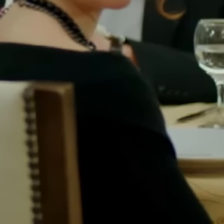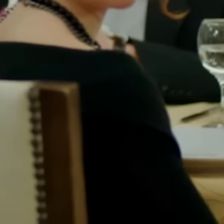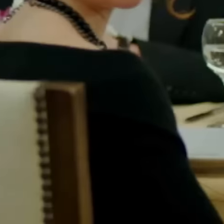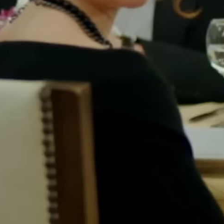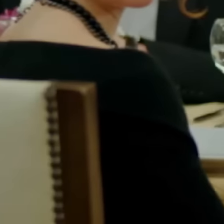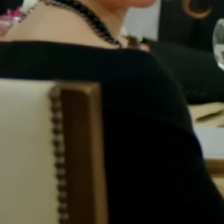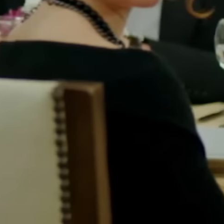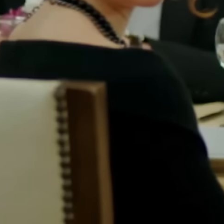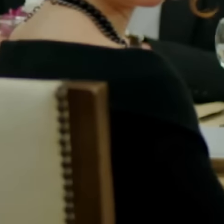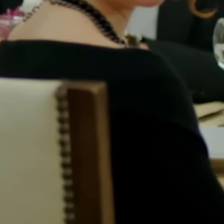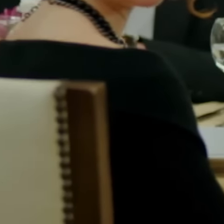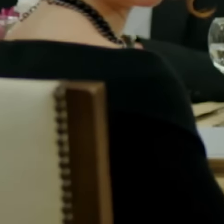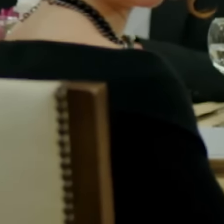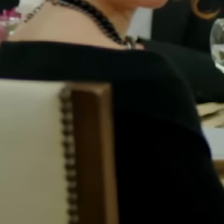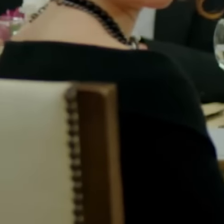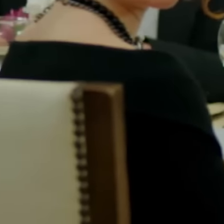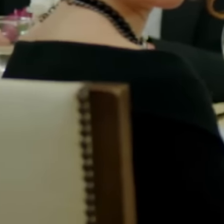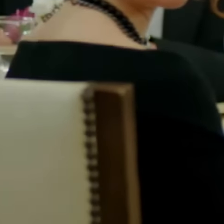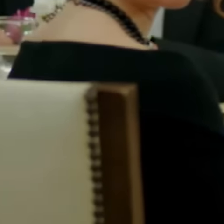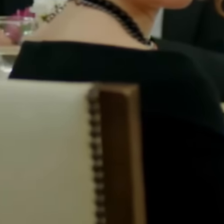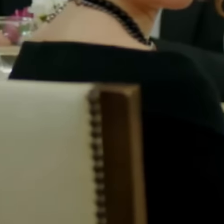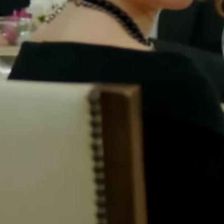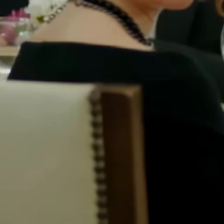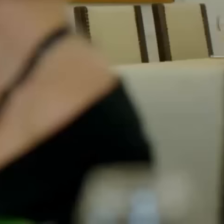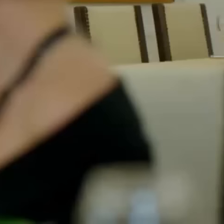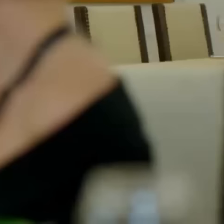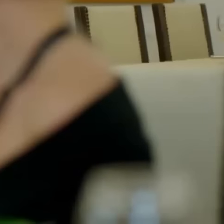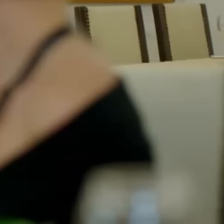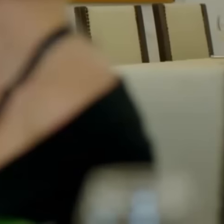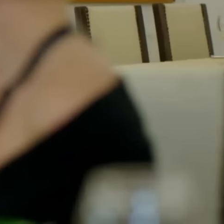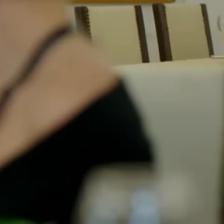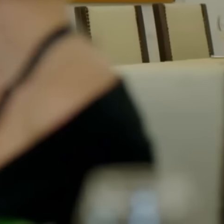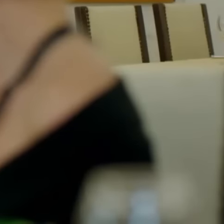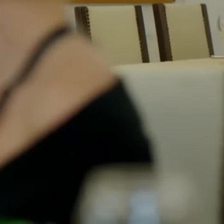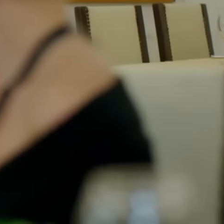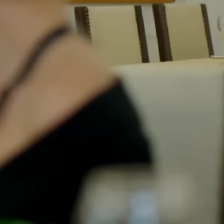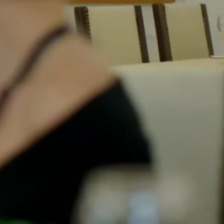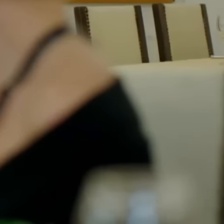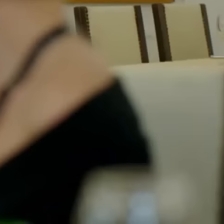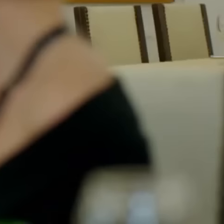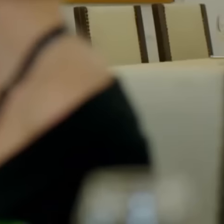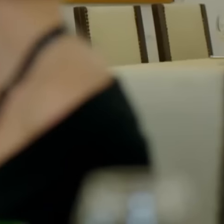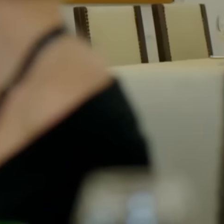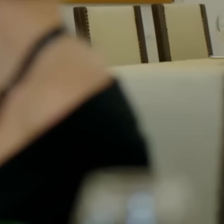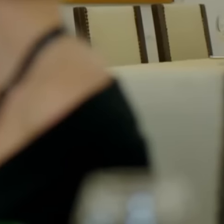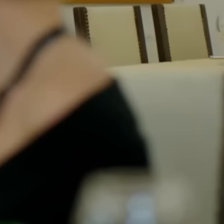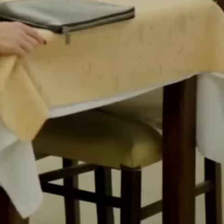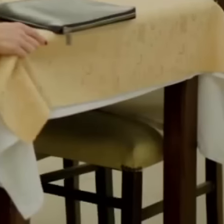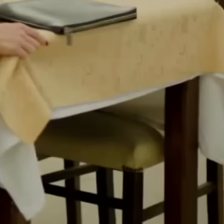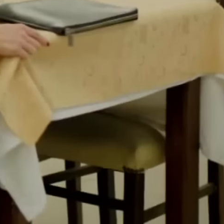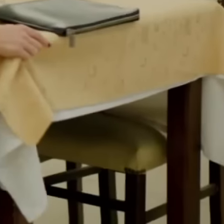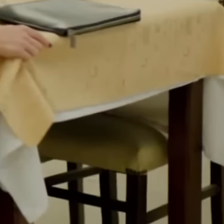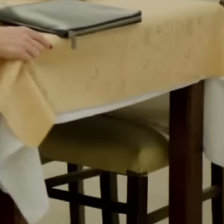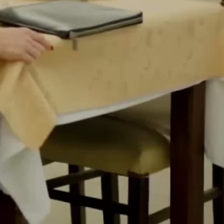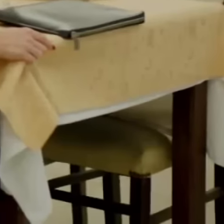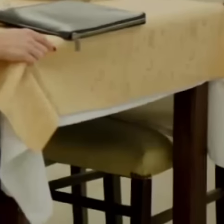Masar hayal kırıklığında gözlerini kaçırıyor. Sevinç şokta, Reyhan'ı böyle beklemiyor olsa gerek, beti benzi attı. Sabri aval aval